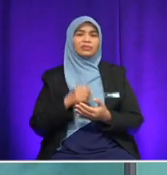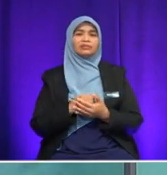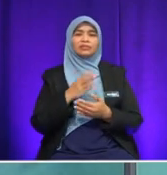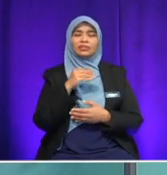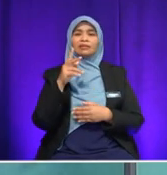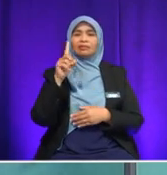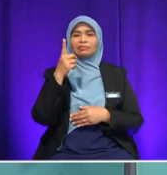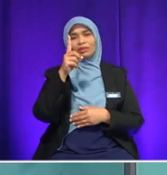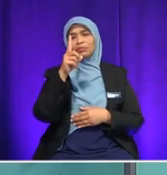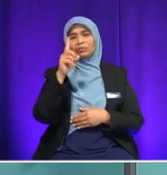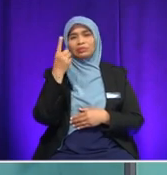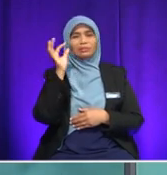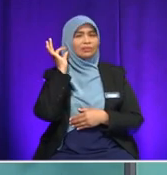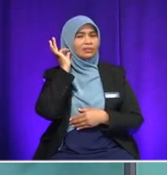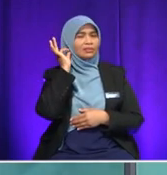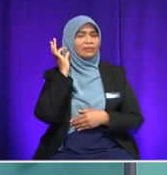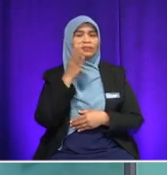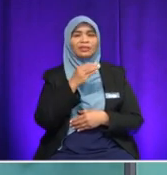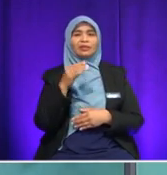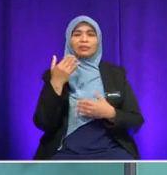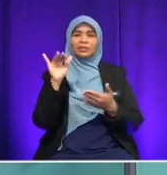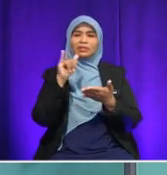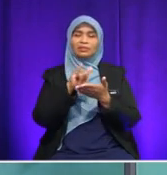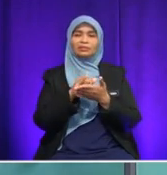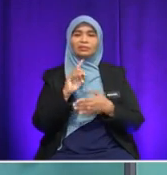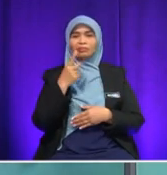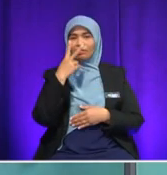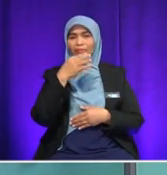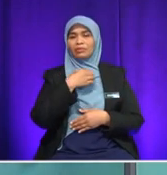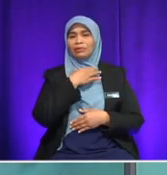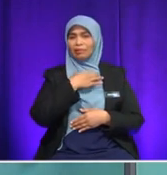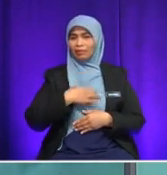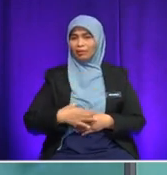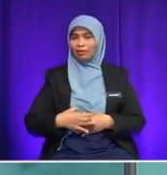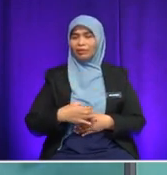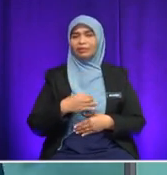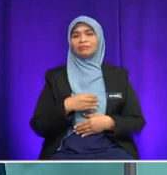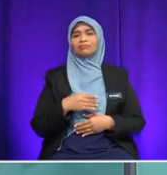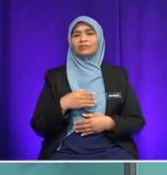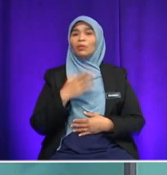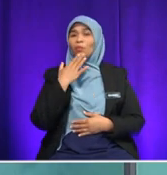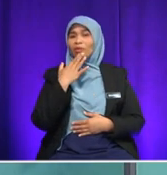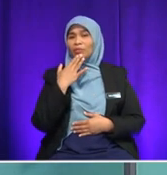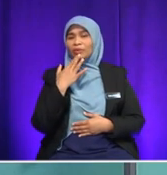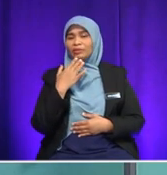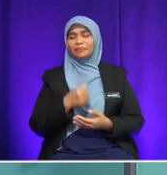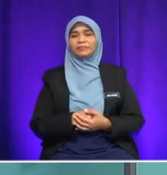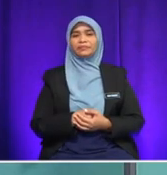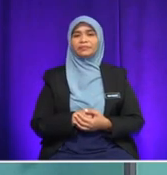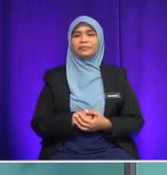di sebelah telinga. Sahaja. Dan selanjutnya kita turun kepada leher dia di mana dia memakai rantai yang berwarna